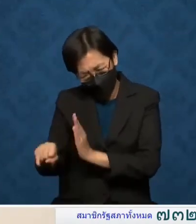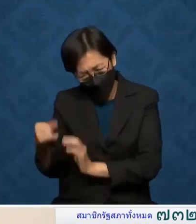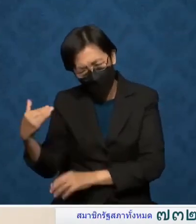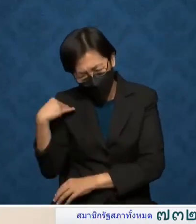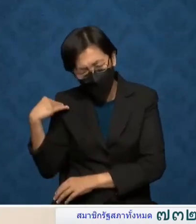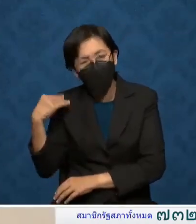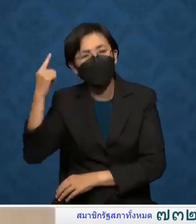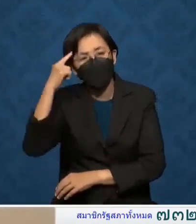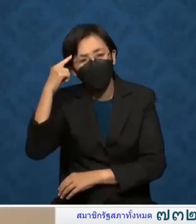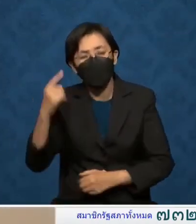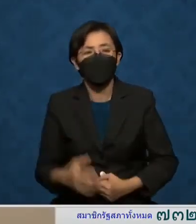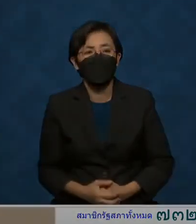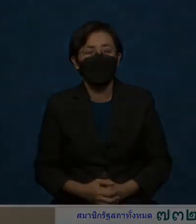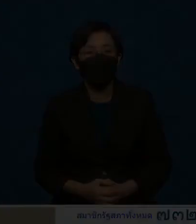ครับกรรมธิการที่ชดเจนนะครับ